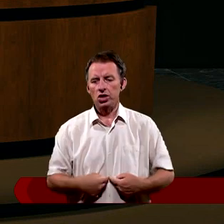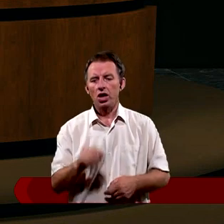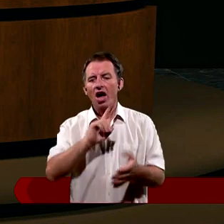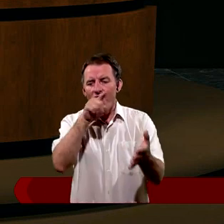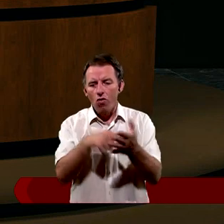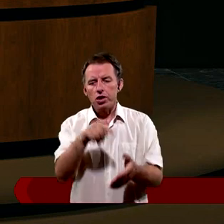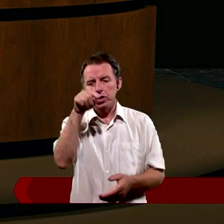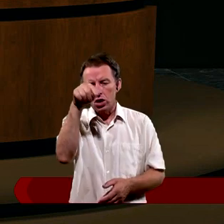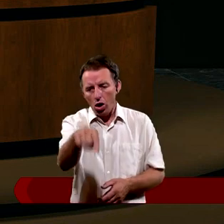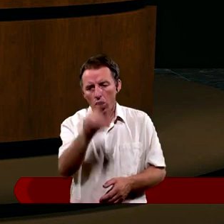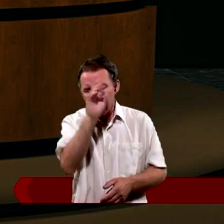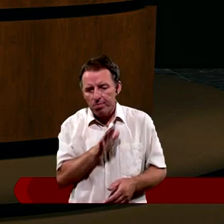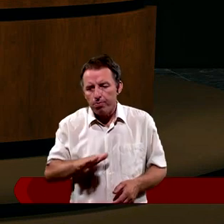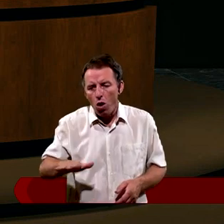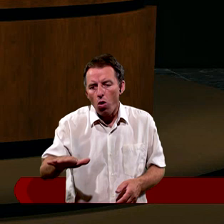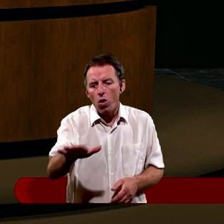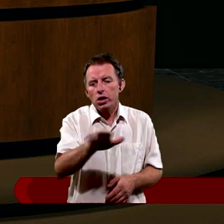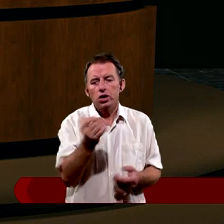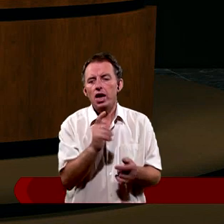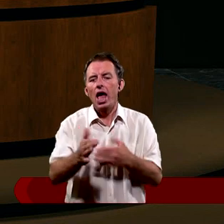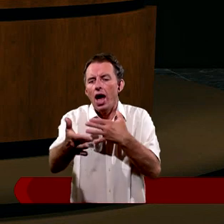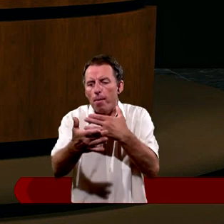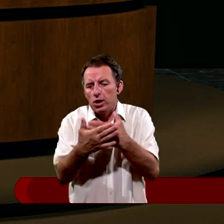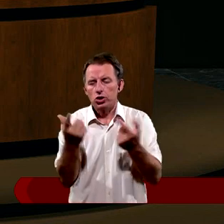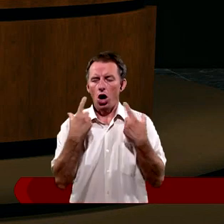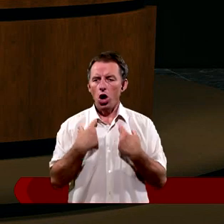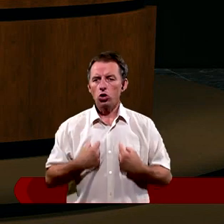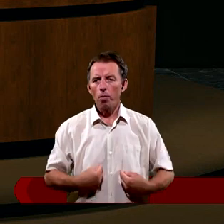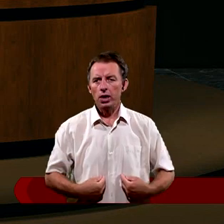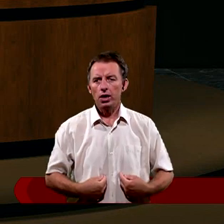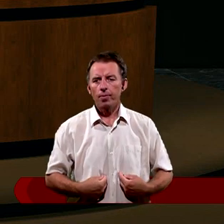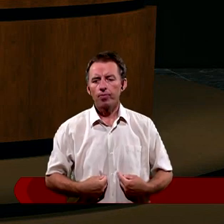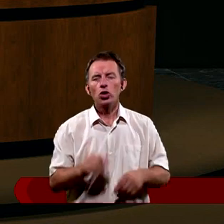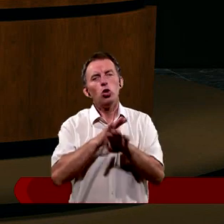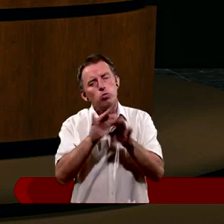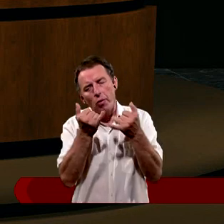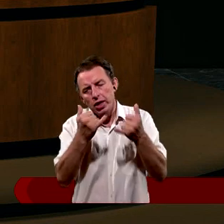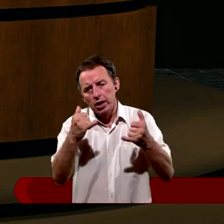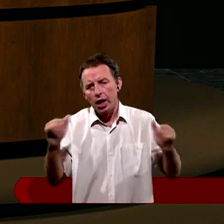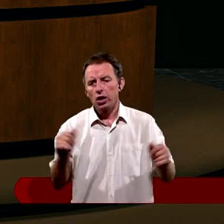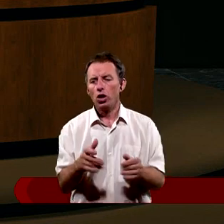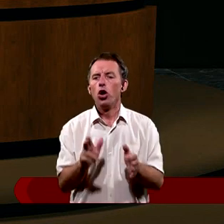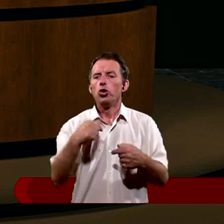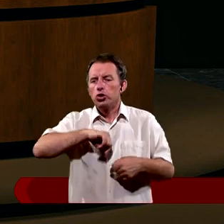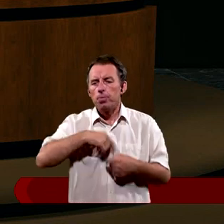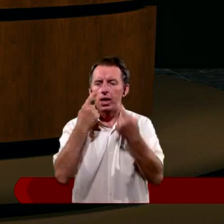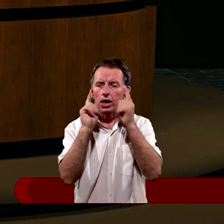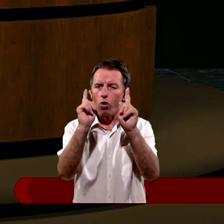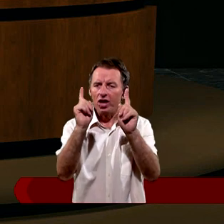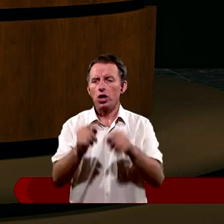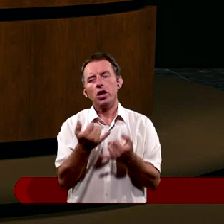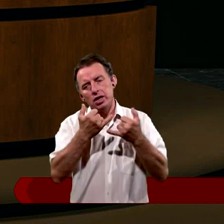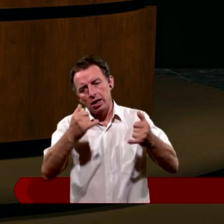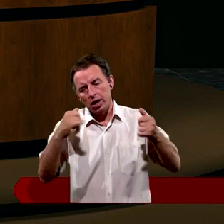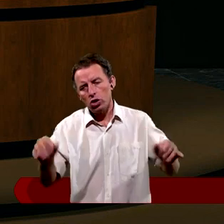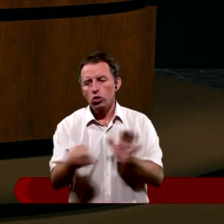właśnie te takie społeczne, gdzie najbliższe sobie osoby zupełnie inaczej siebie postrzegają i